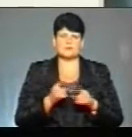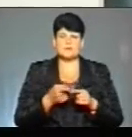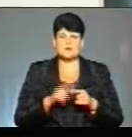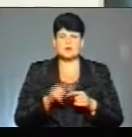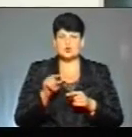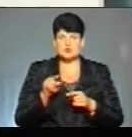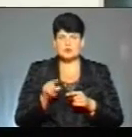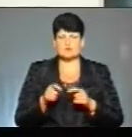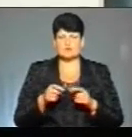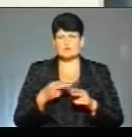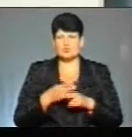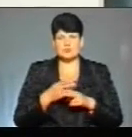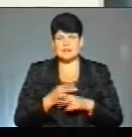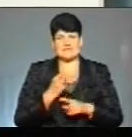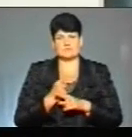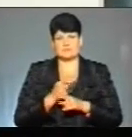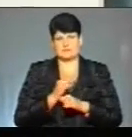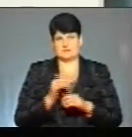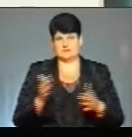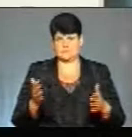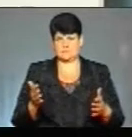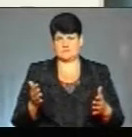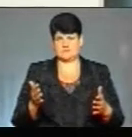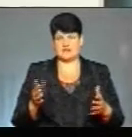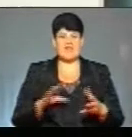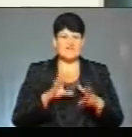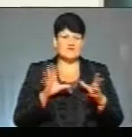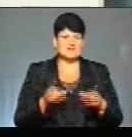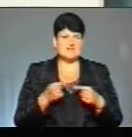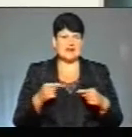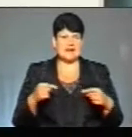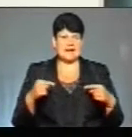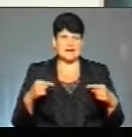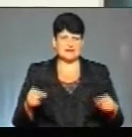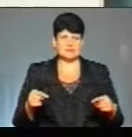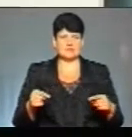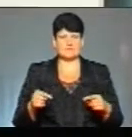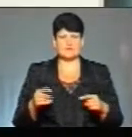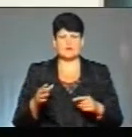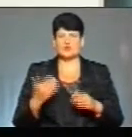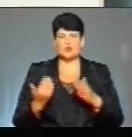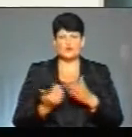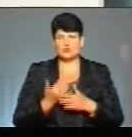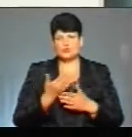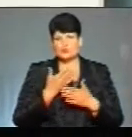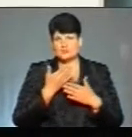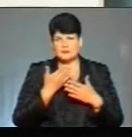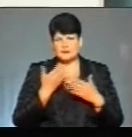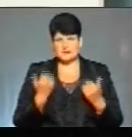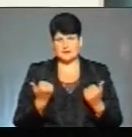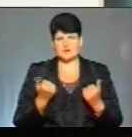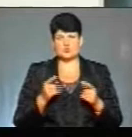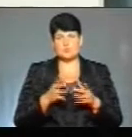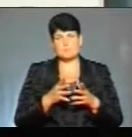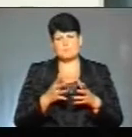не зашкодить і не заборонить. Все решта новиною насправді не є, бо більша частина, не те,